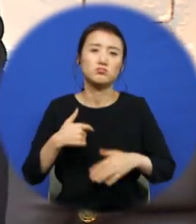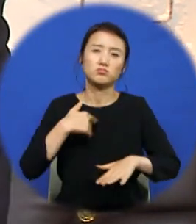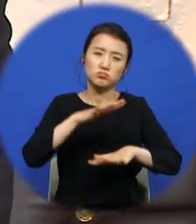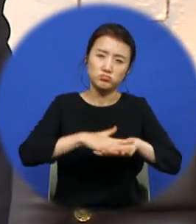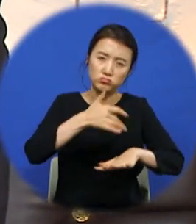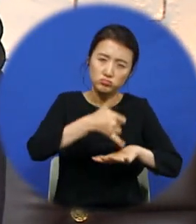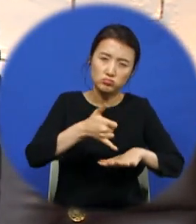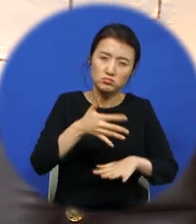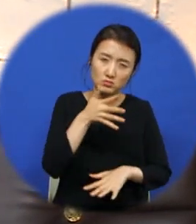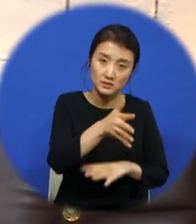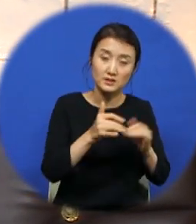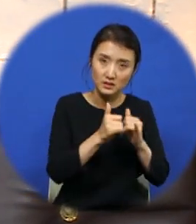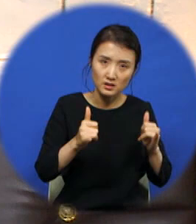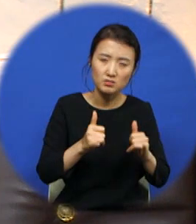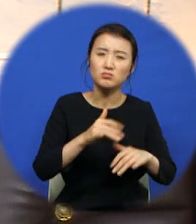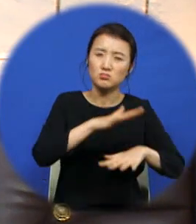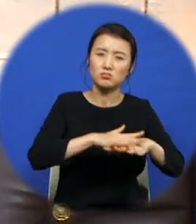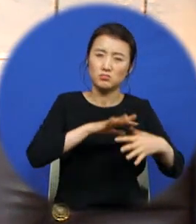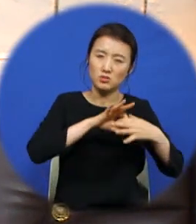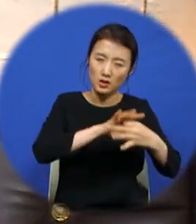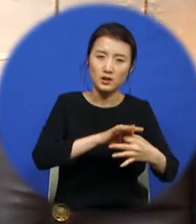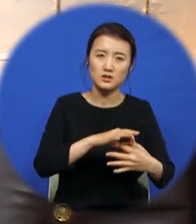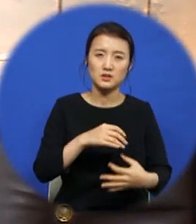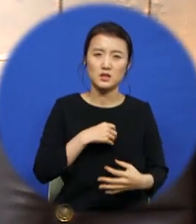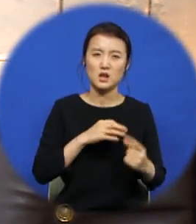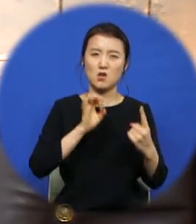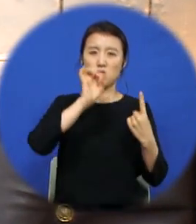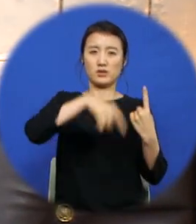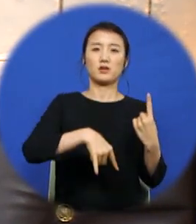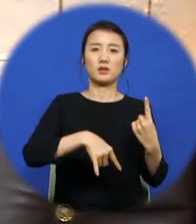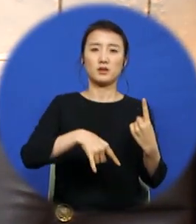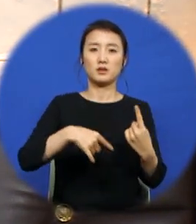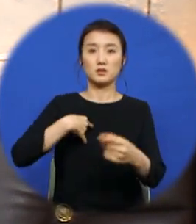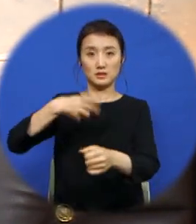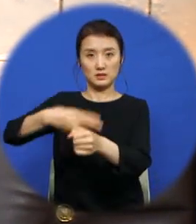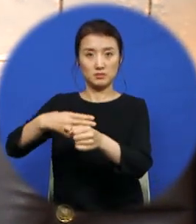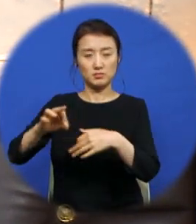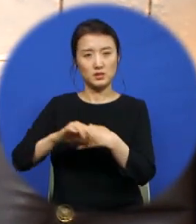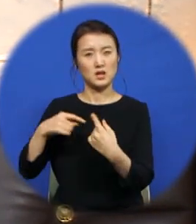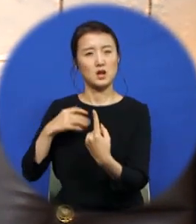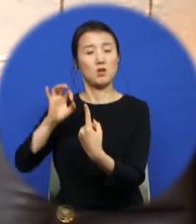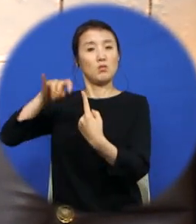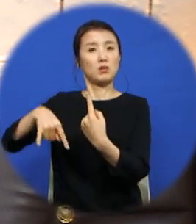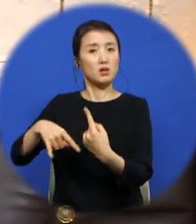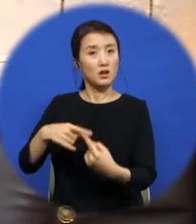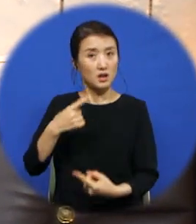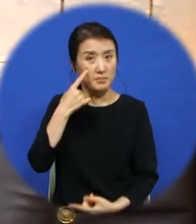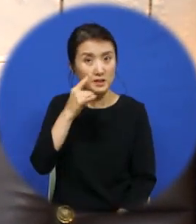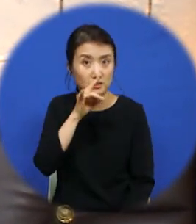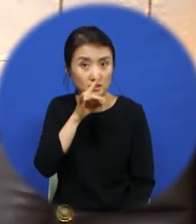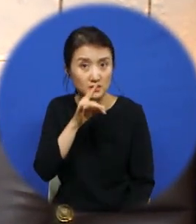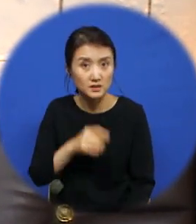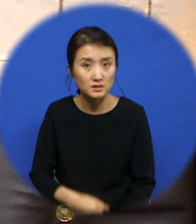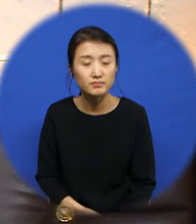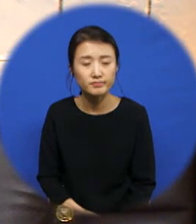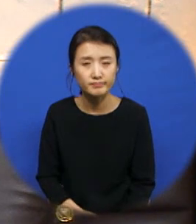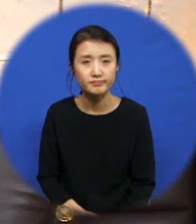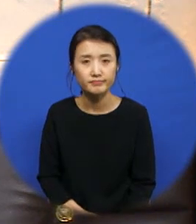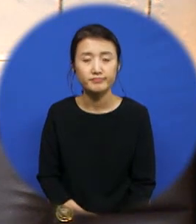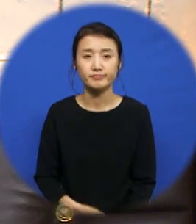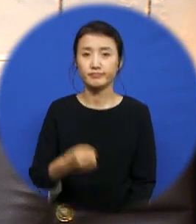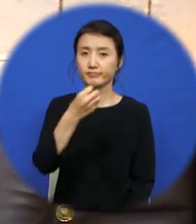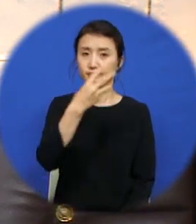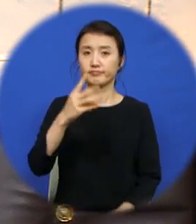1등을 하고 언젠가 삼성에서 그걸 밝혔죠 3승에 사내 방송에서